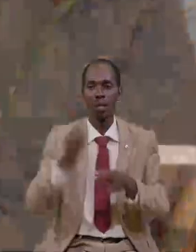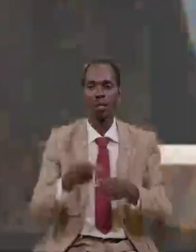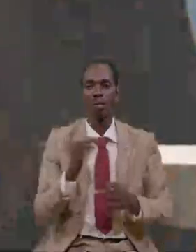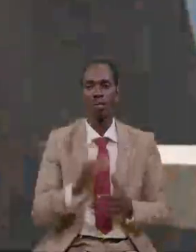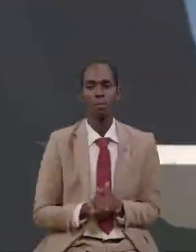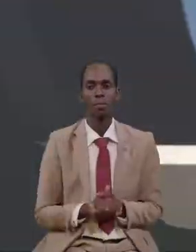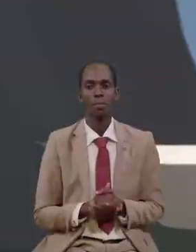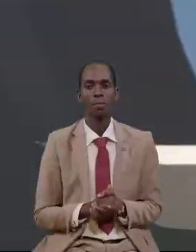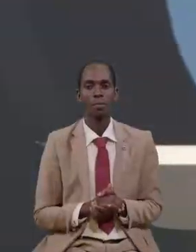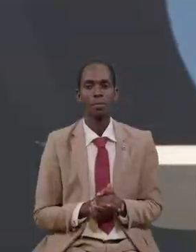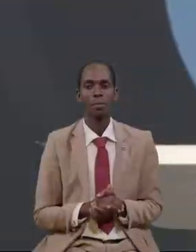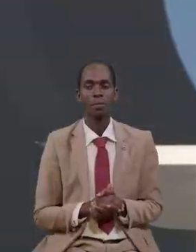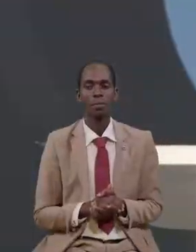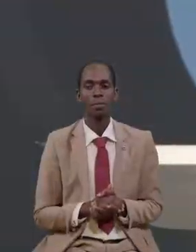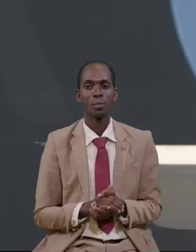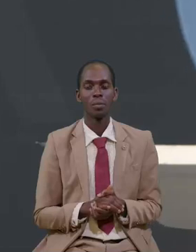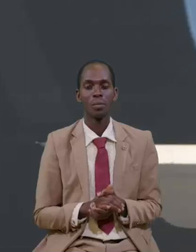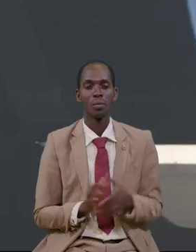Z,